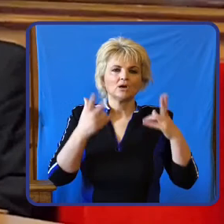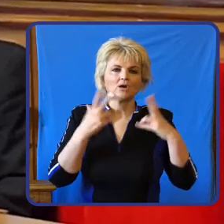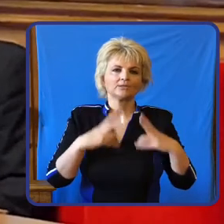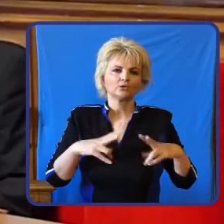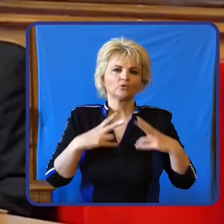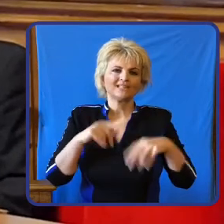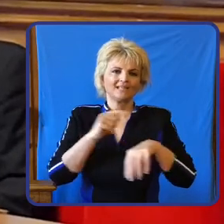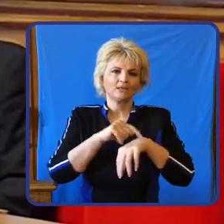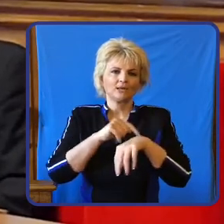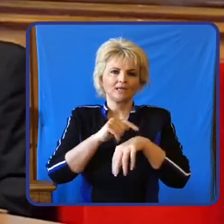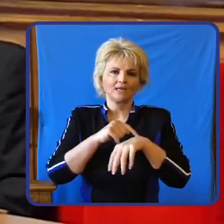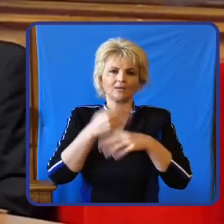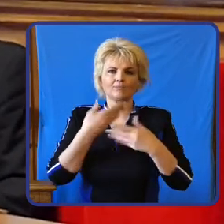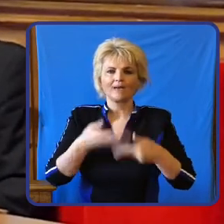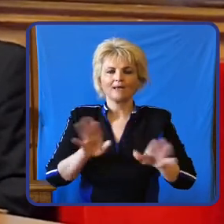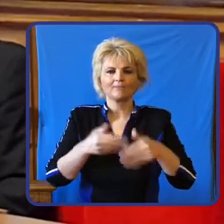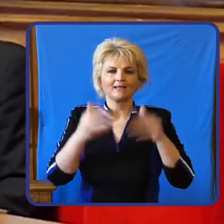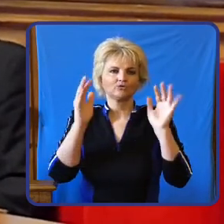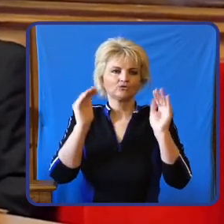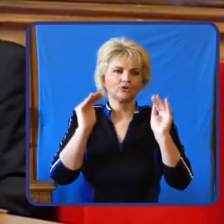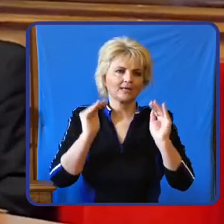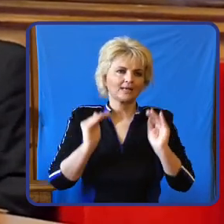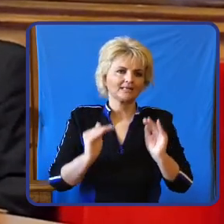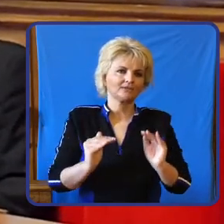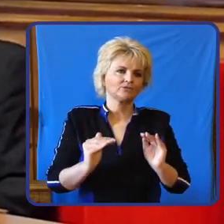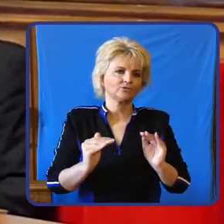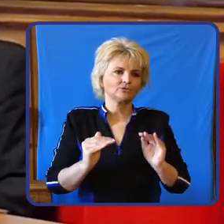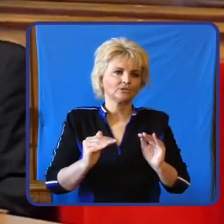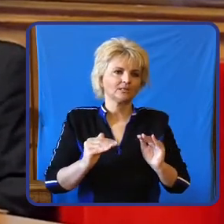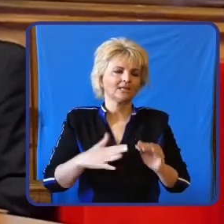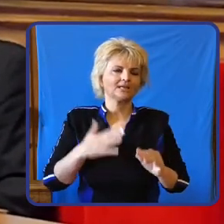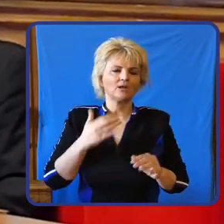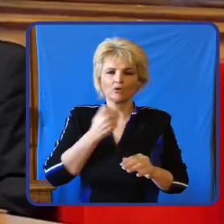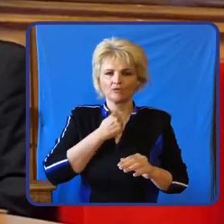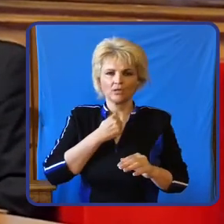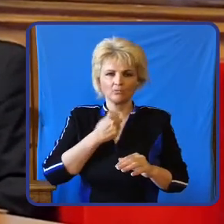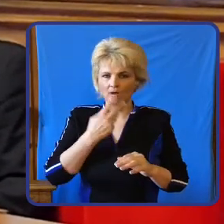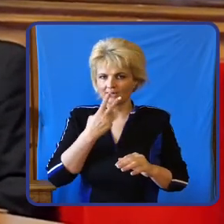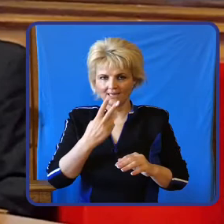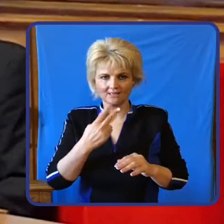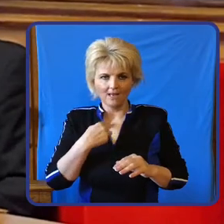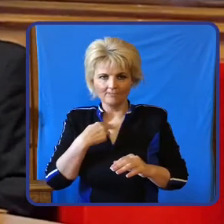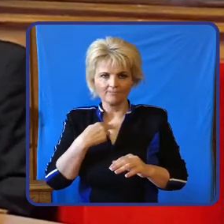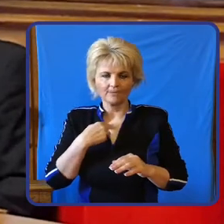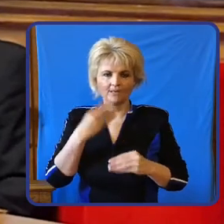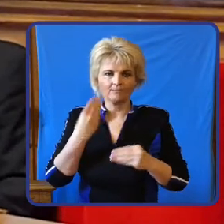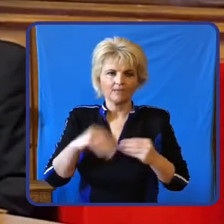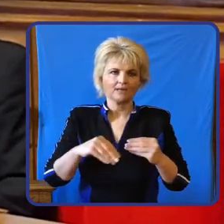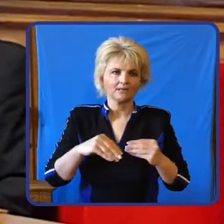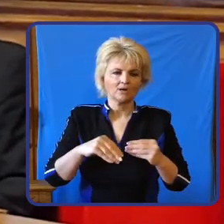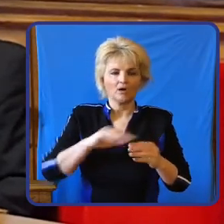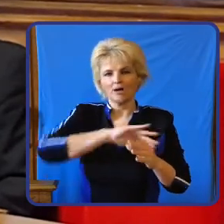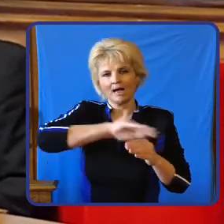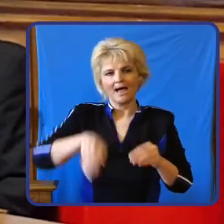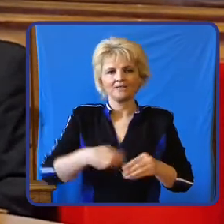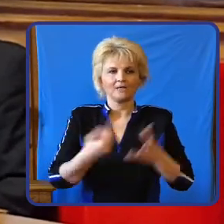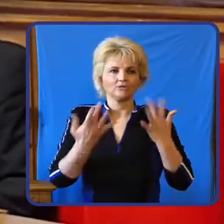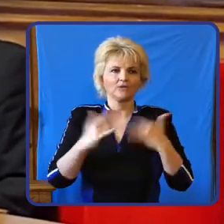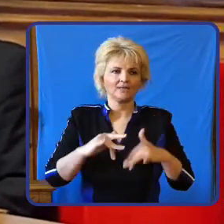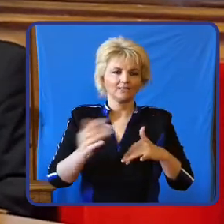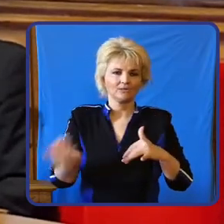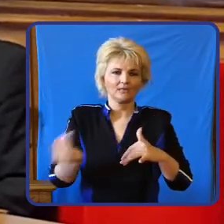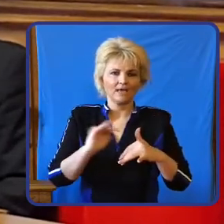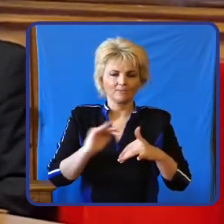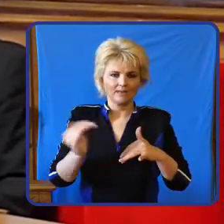szünideinél bármilyen csökkenést én aggodalommal figyelek, hiszen az elsősorban a hátrányos helyzetű